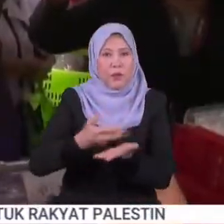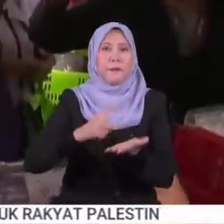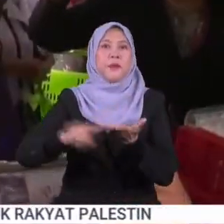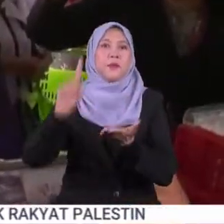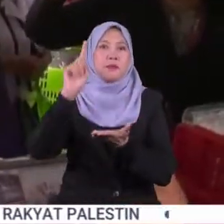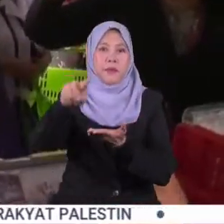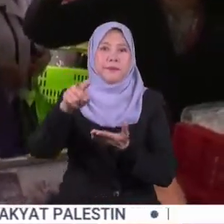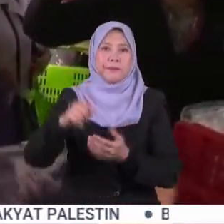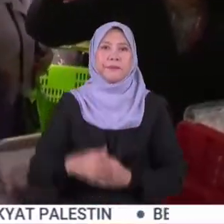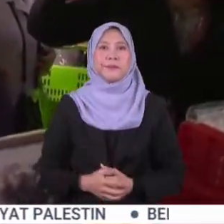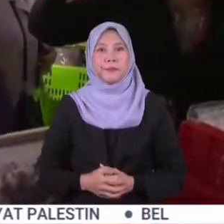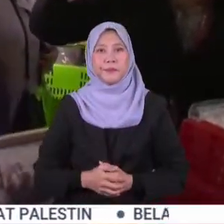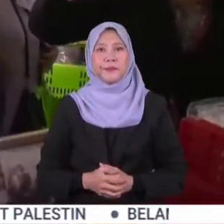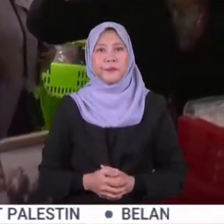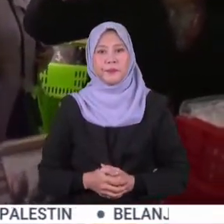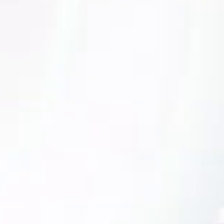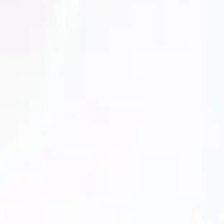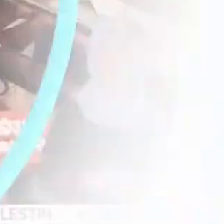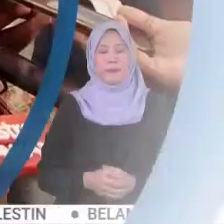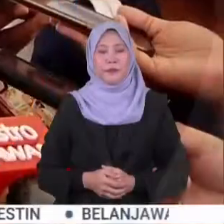itu.